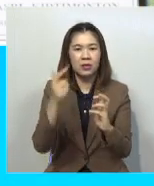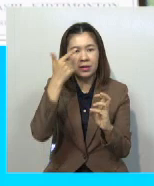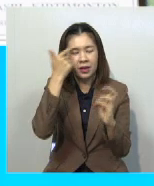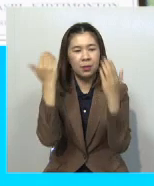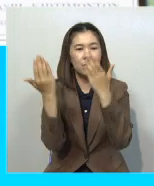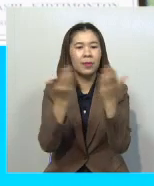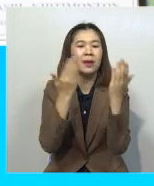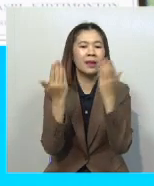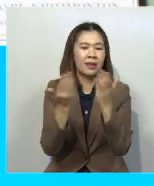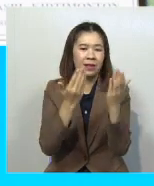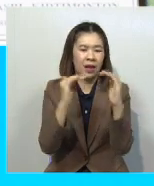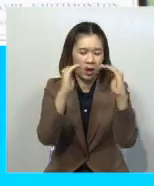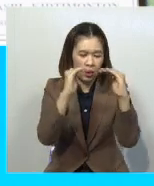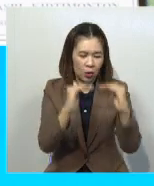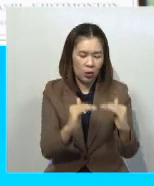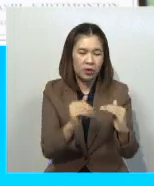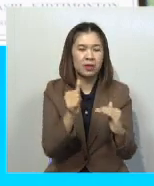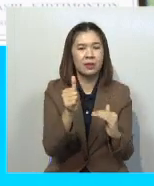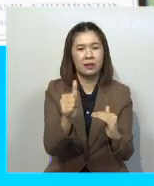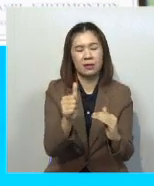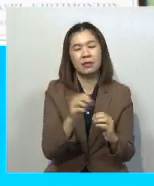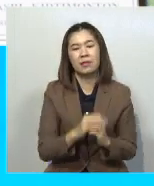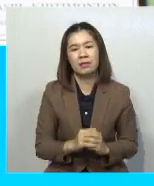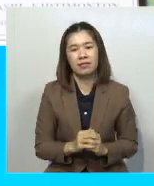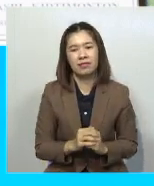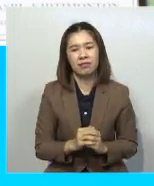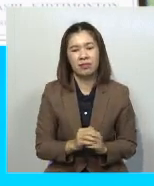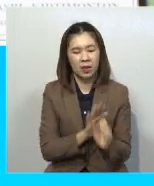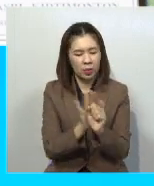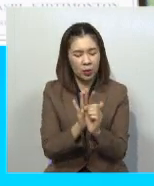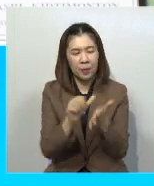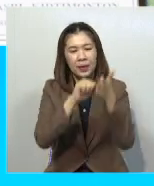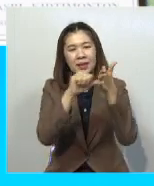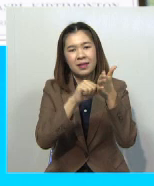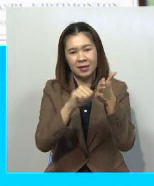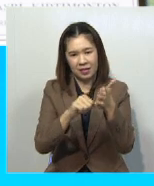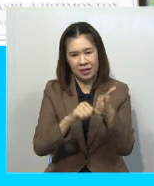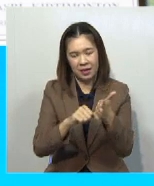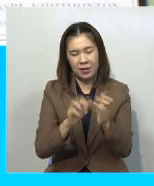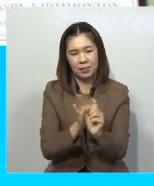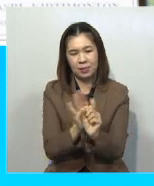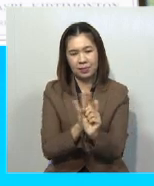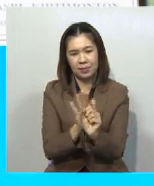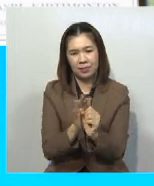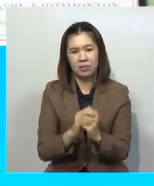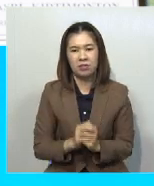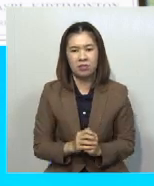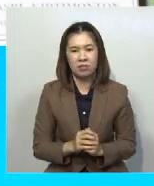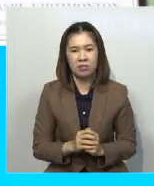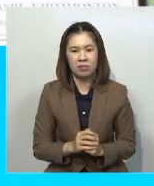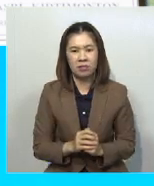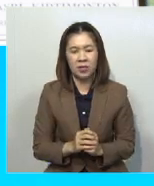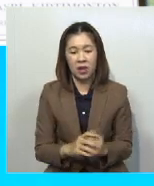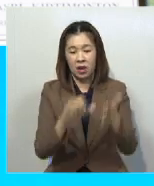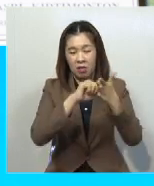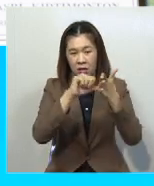ได้ในระดับหนึ่งซึ่งก็เป็นการบรรเทานะครับแนวผมเรียนว่าไม่สามารถที่จะไป